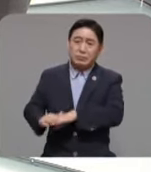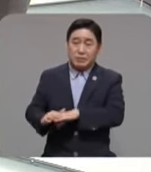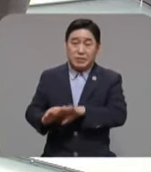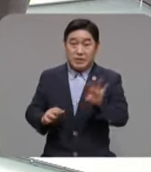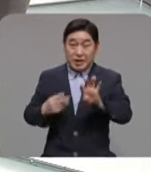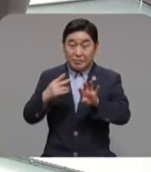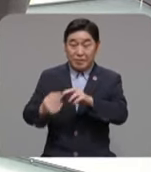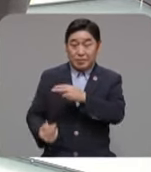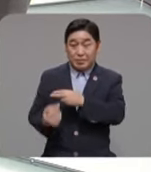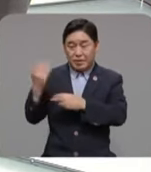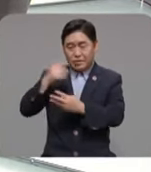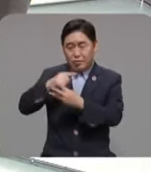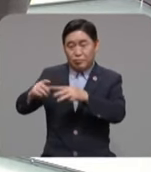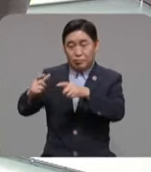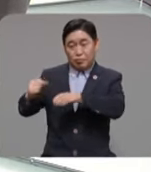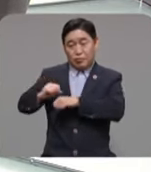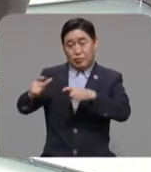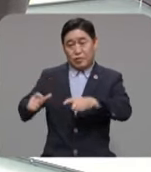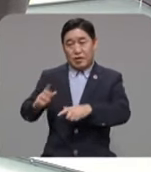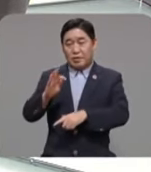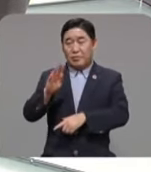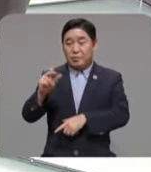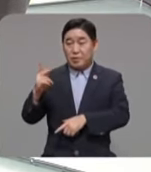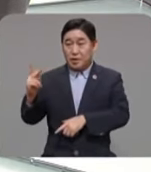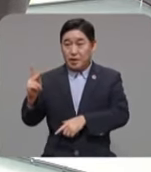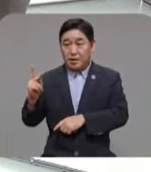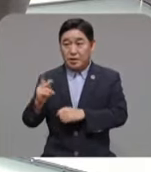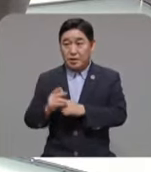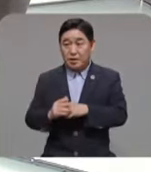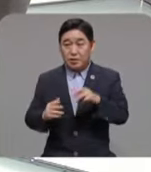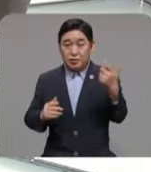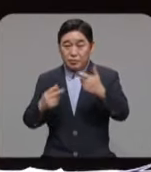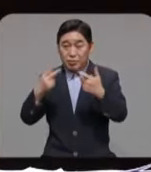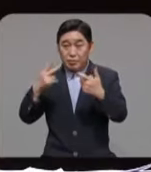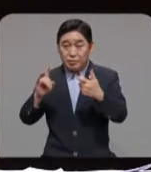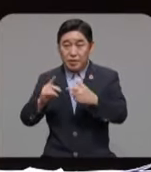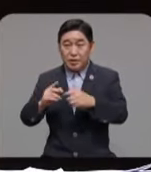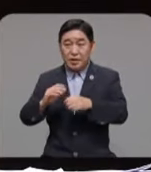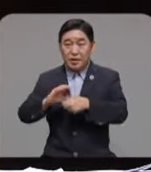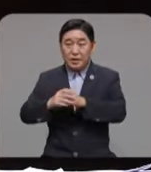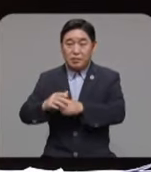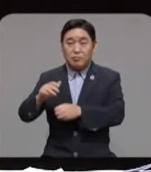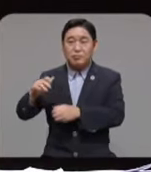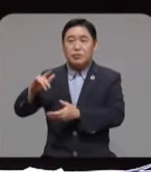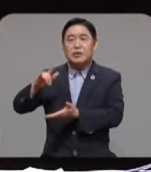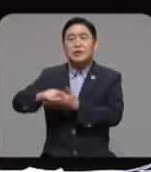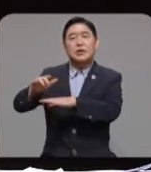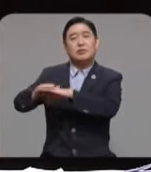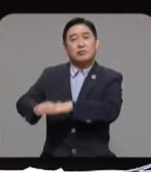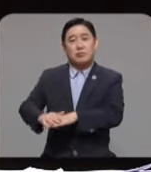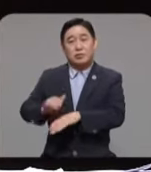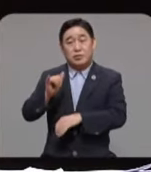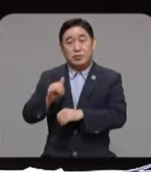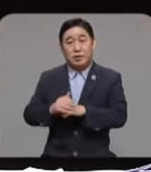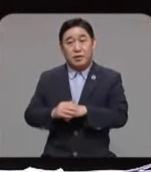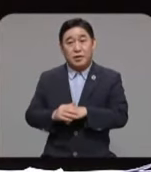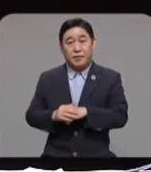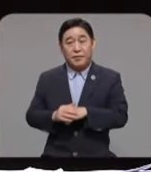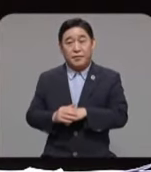40대를 사가지고 청주기지에 두고 F-15K를 60대나 대구기지에 두고 이랬는데 우리가